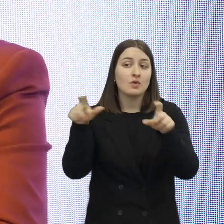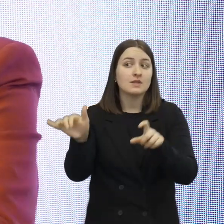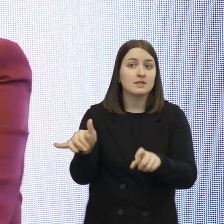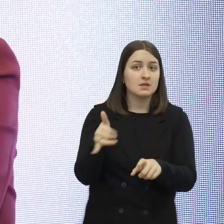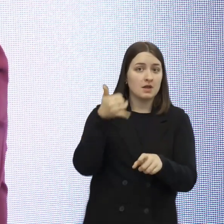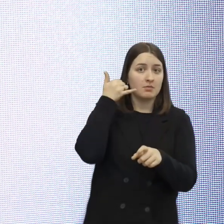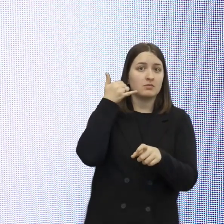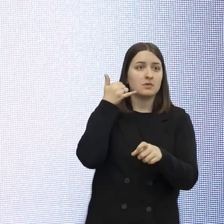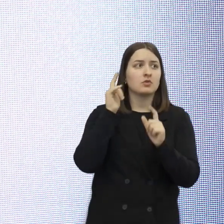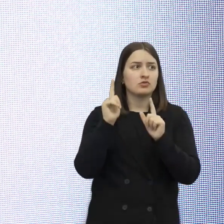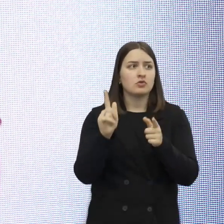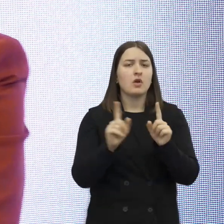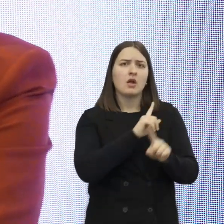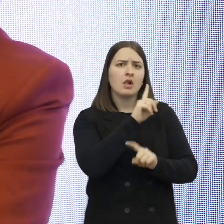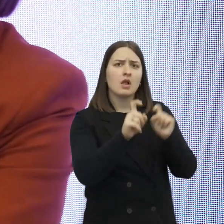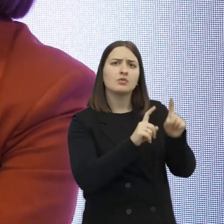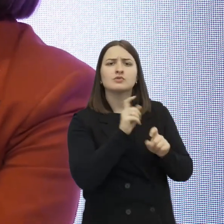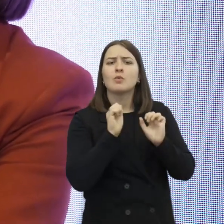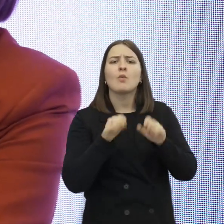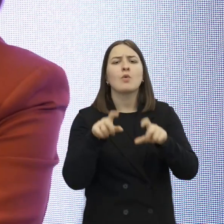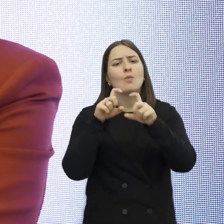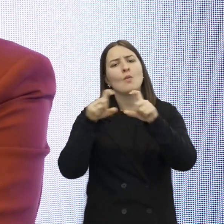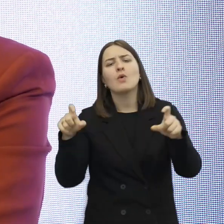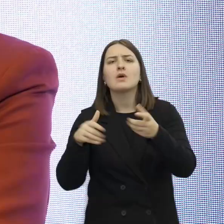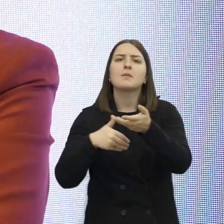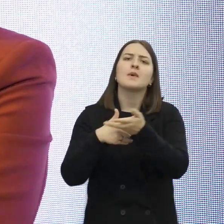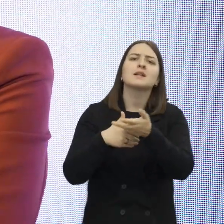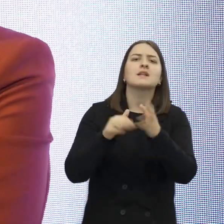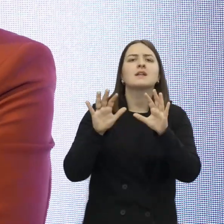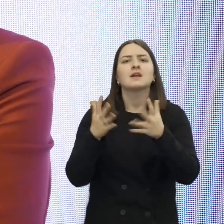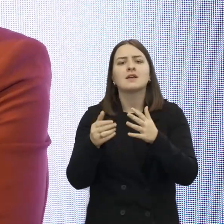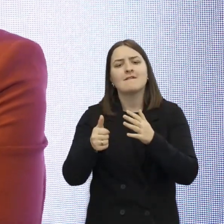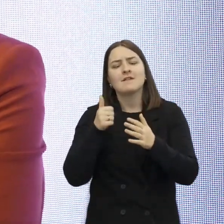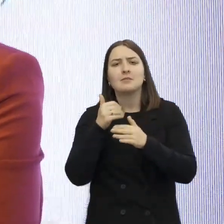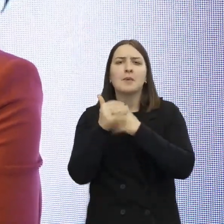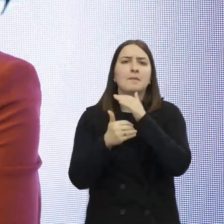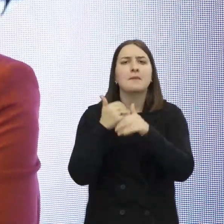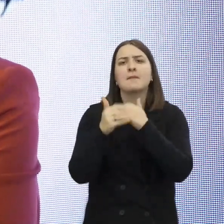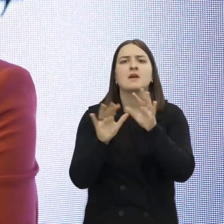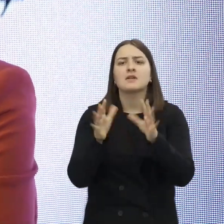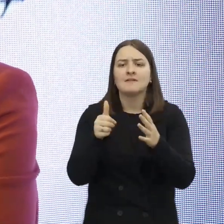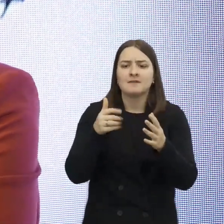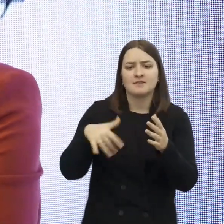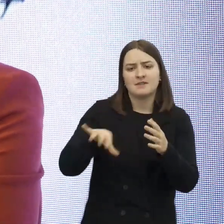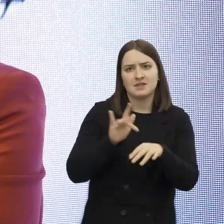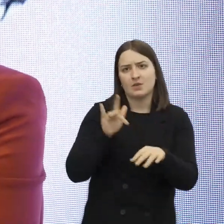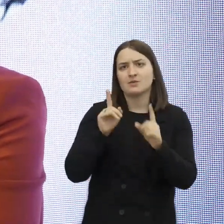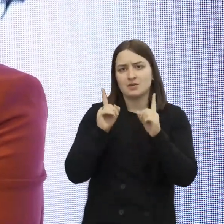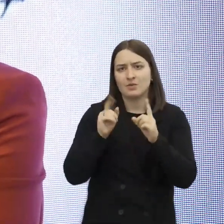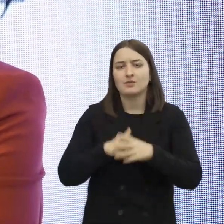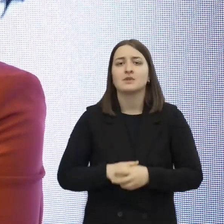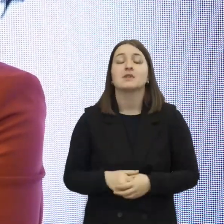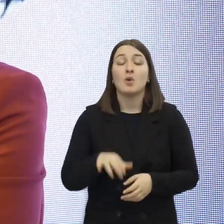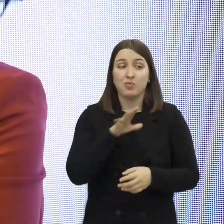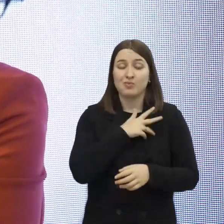mes galėtumėm padaryti konkrečioje mokykloje, kokių žingsnių galėtumėm imtis. Suturėjus ir skambutį iš